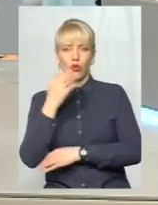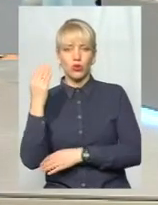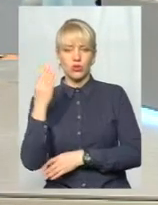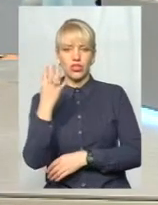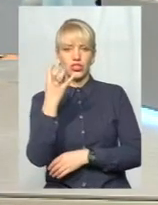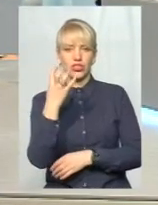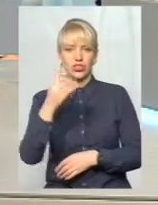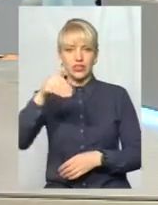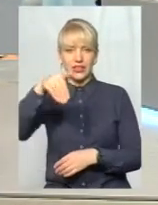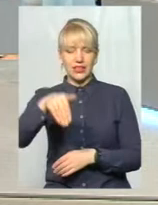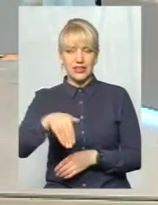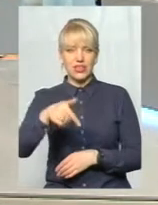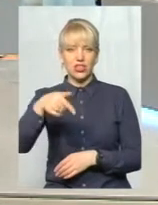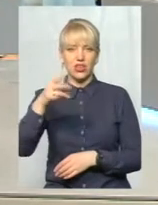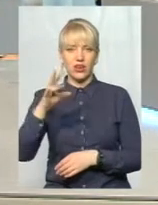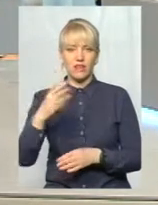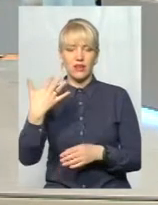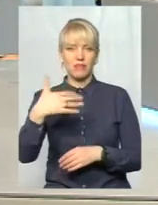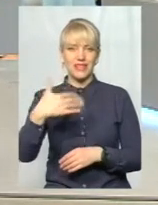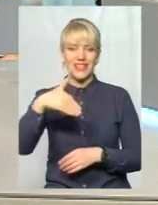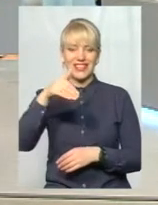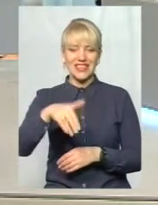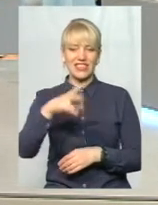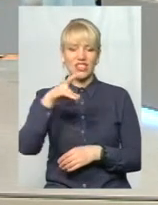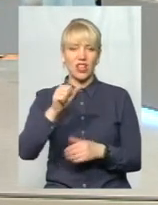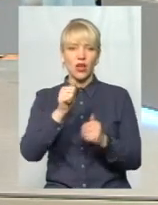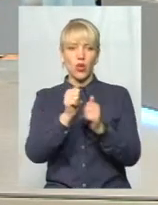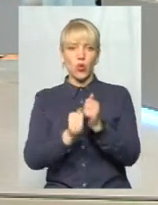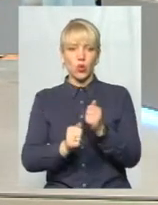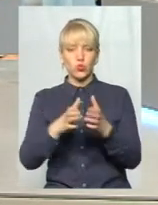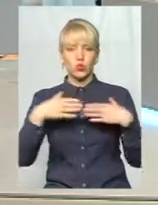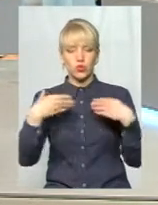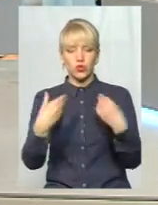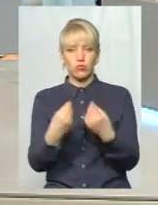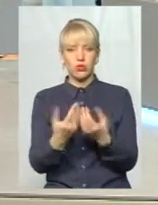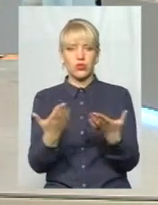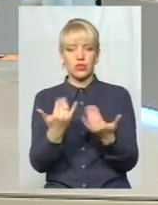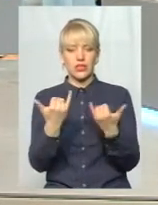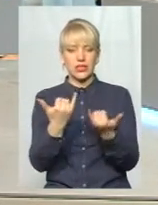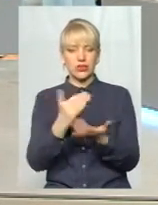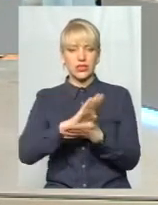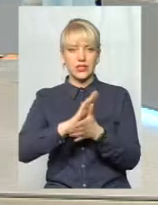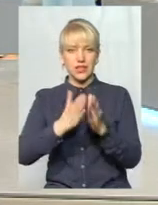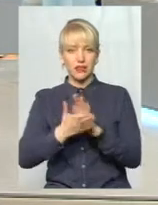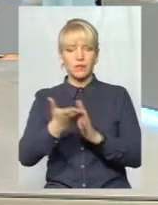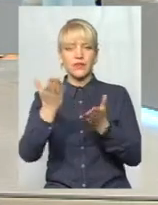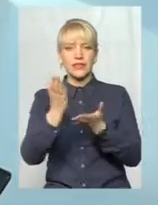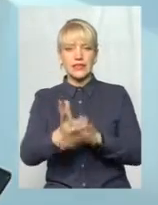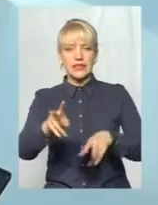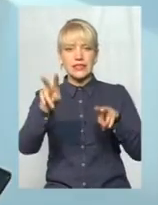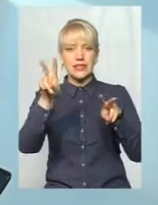400 тисяч гривень, по 50 тисяч на кожну сім'ю, яка настану сьогодні є в такому статусі, яка надала